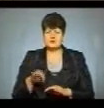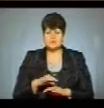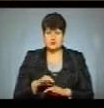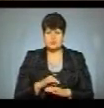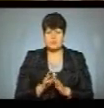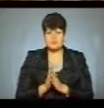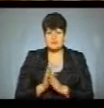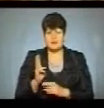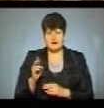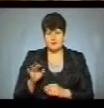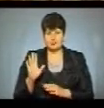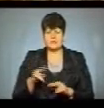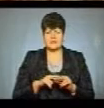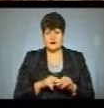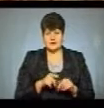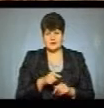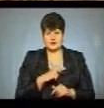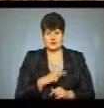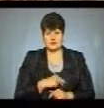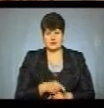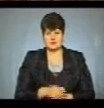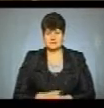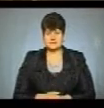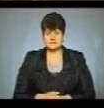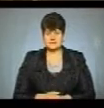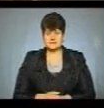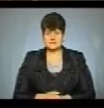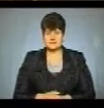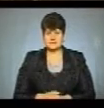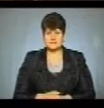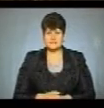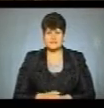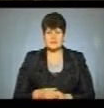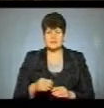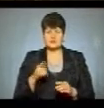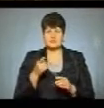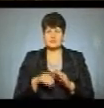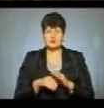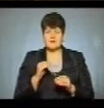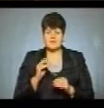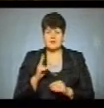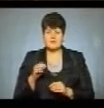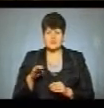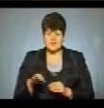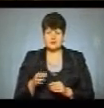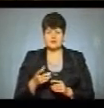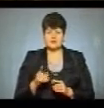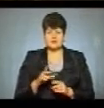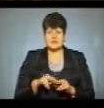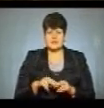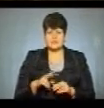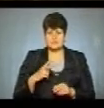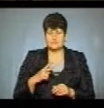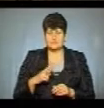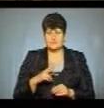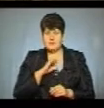попросили Катю бути хрещеною для їхньої доньки. Саме обрали Катерину для того, щоб вона була хрещеною матір'ю нашої доньки, тому